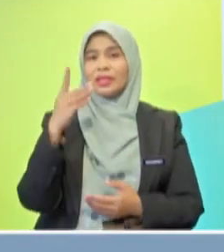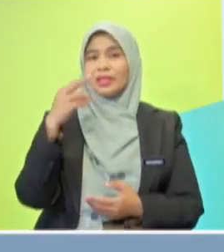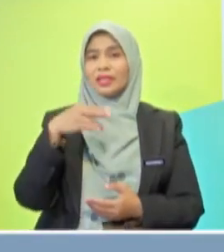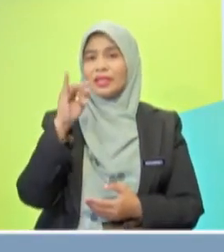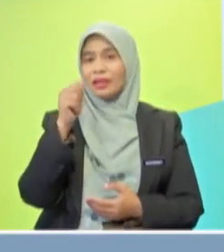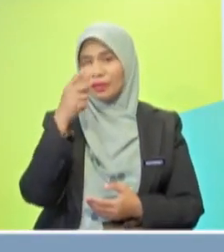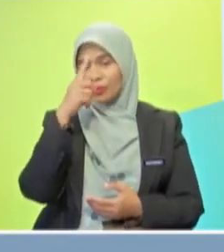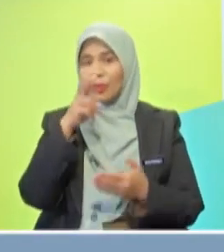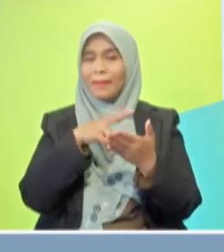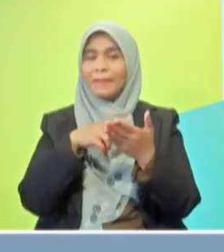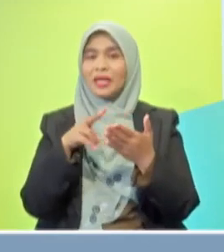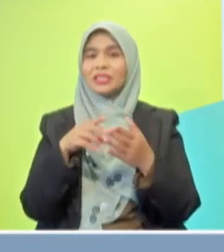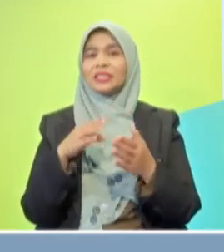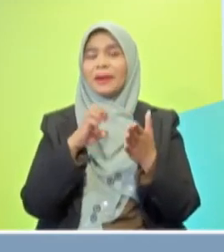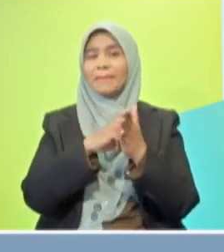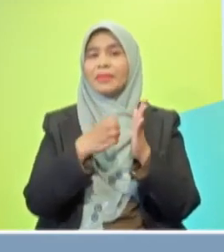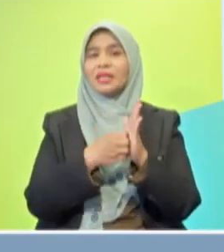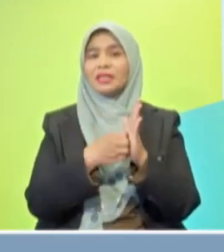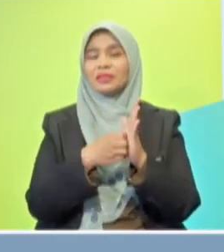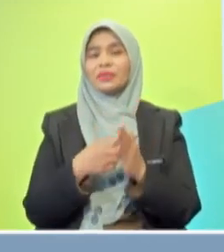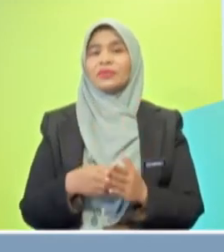pengertian aurat. Boleh dia?